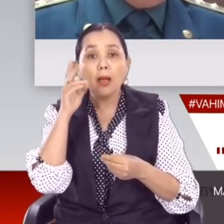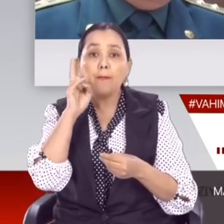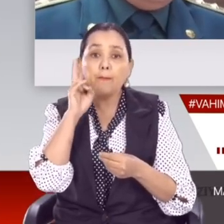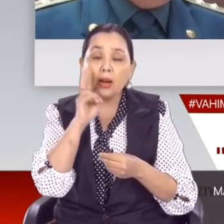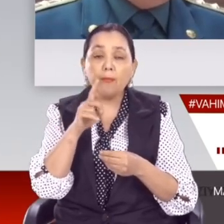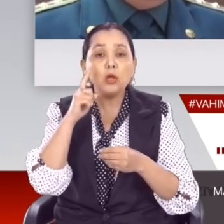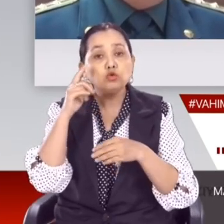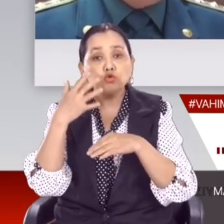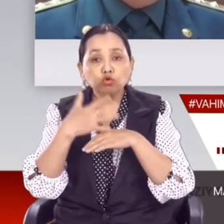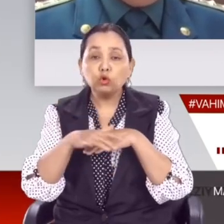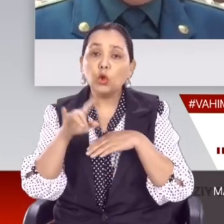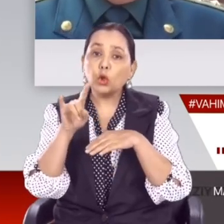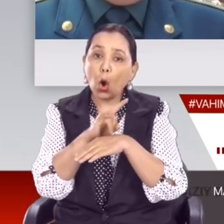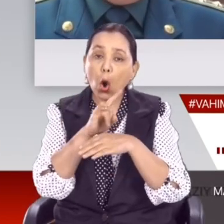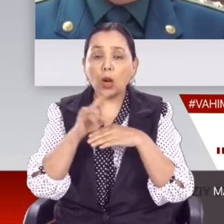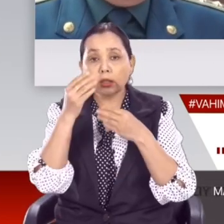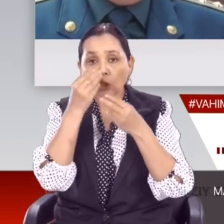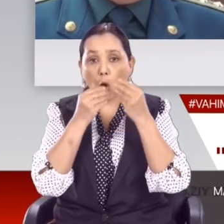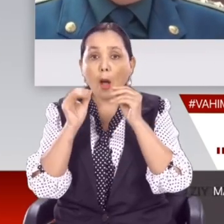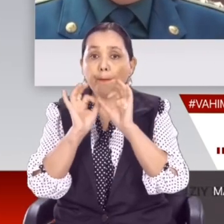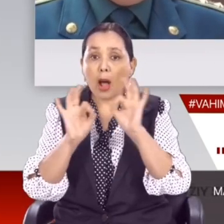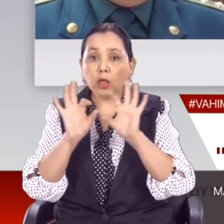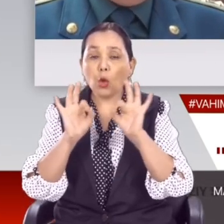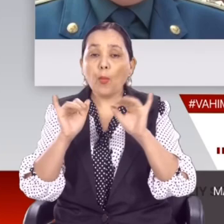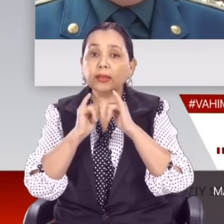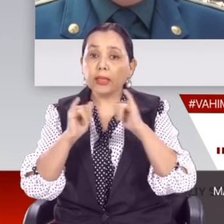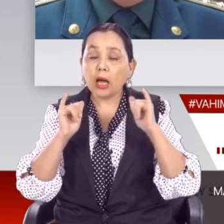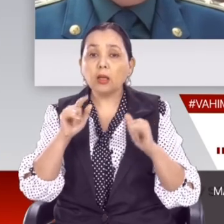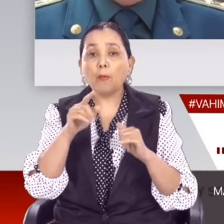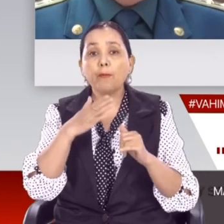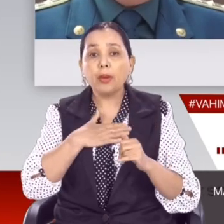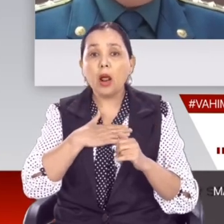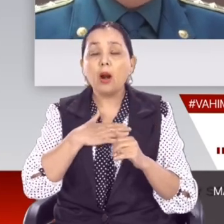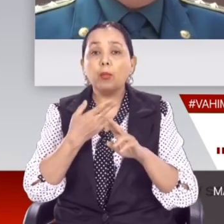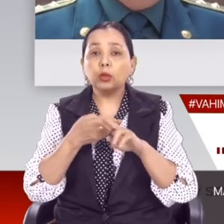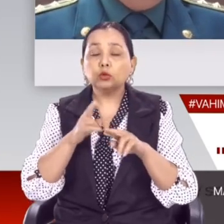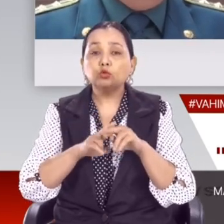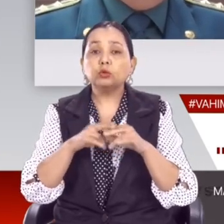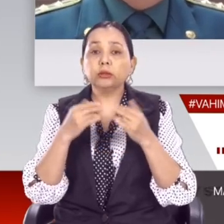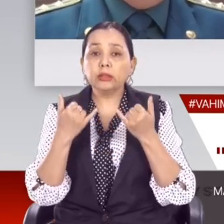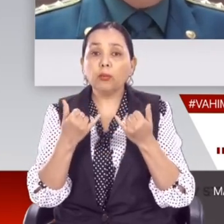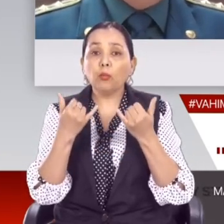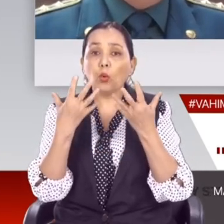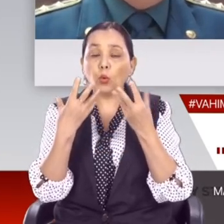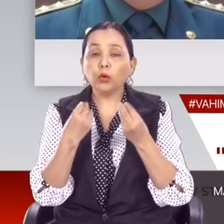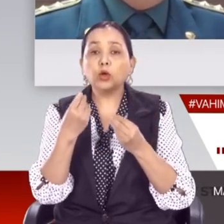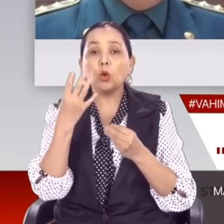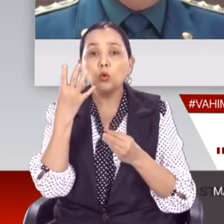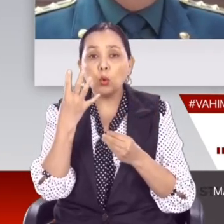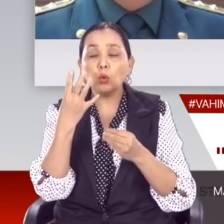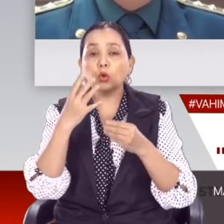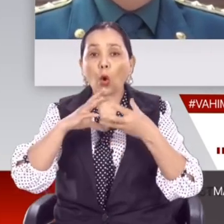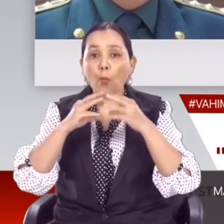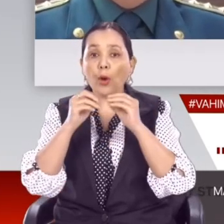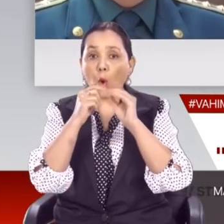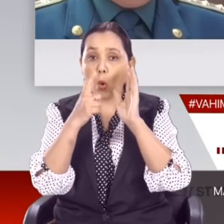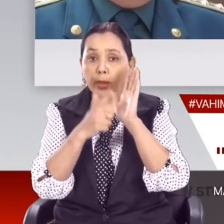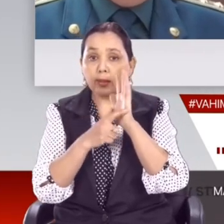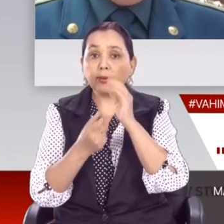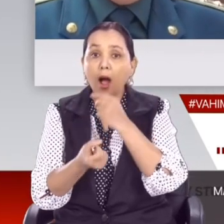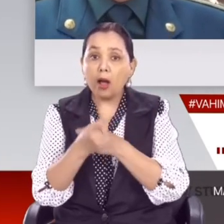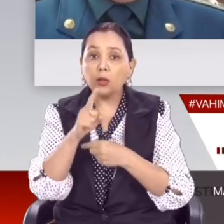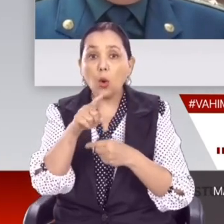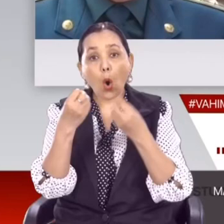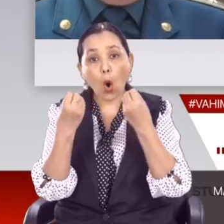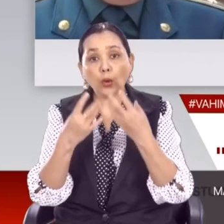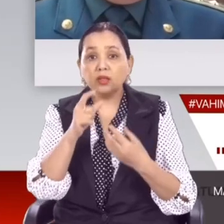bilib, bilmay, tushunib, tushunmay yolg'on, soxta ma'lumotlarni tarqatishmoqda. Bular bizda hozir, demak, bugun kunda yana 4 ta, umumiy 17 ta